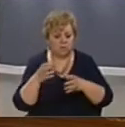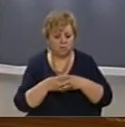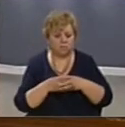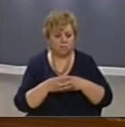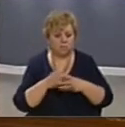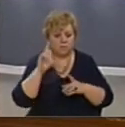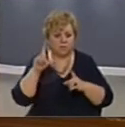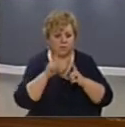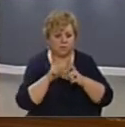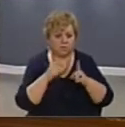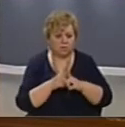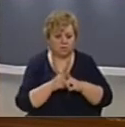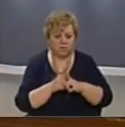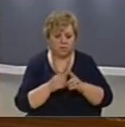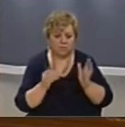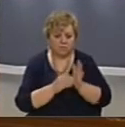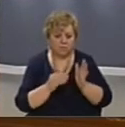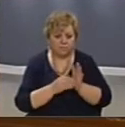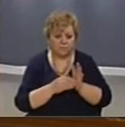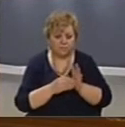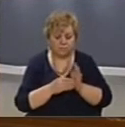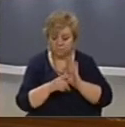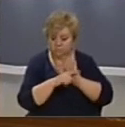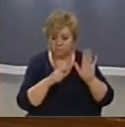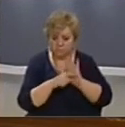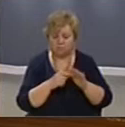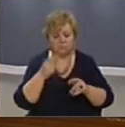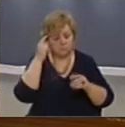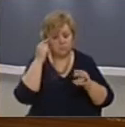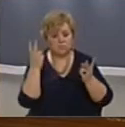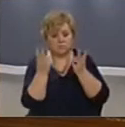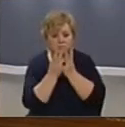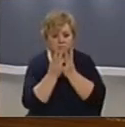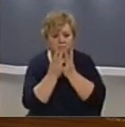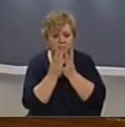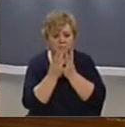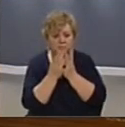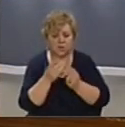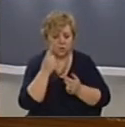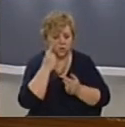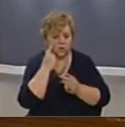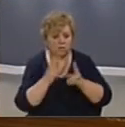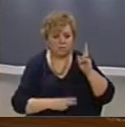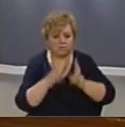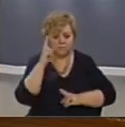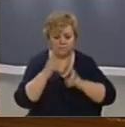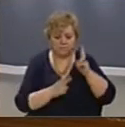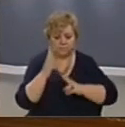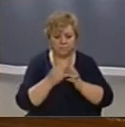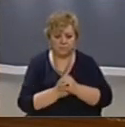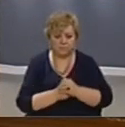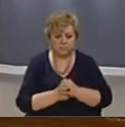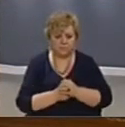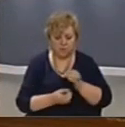parlamentar të LDK-s, duke synuar të njëjtat efekte, të njëjtat qëllime, sikurse edhe iniciuesi i debatit, por edhe sikur iniciuesit